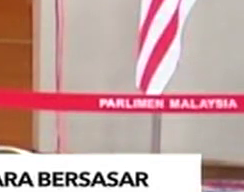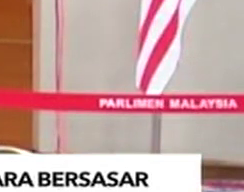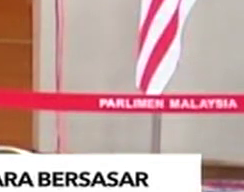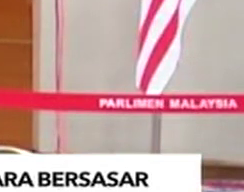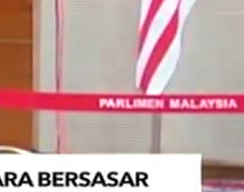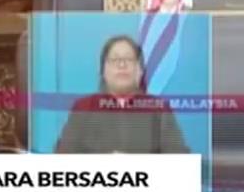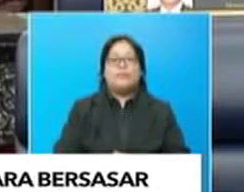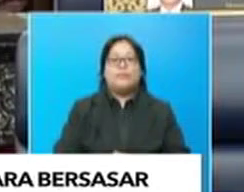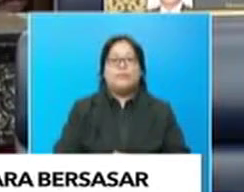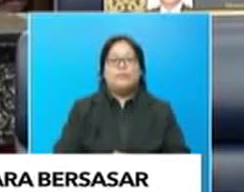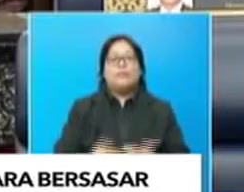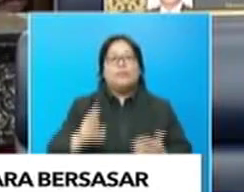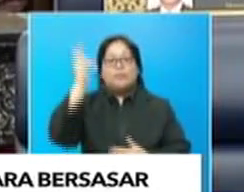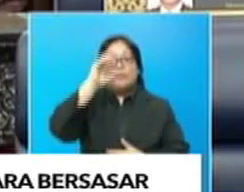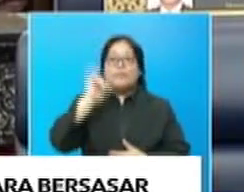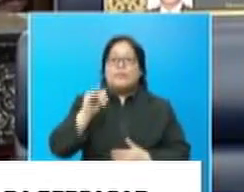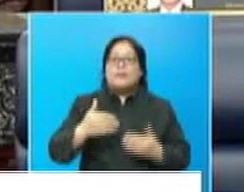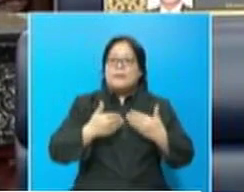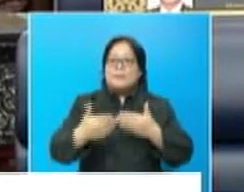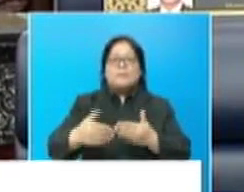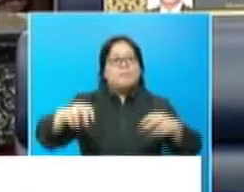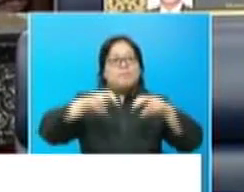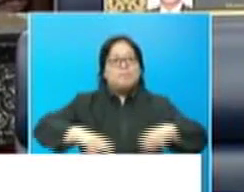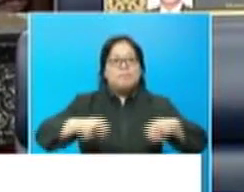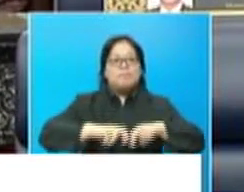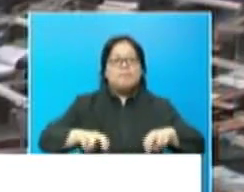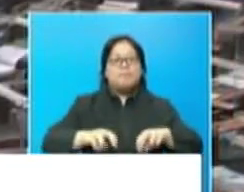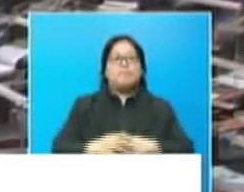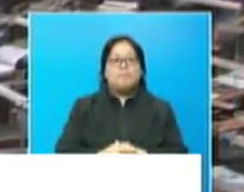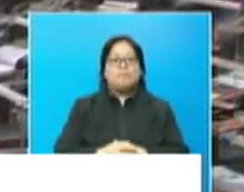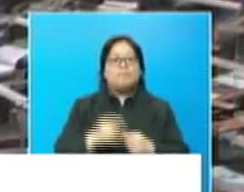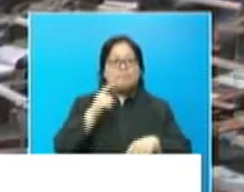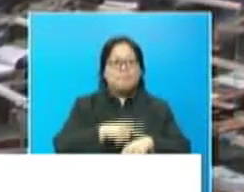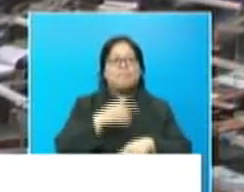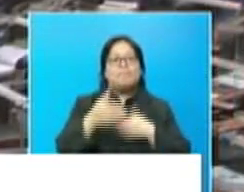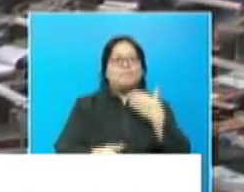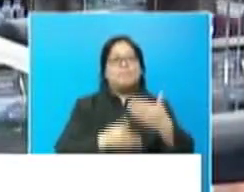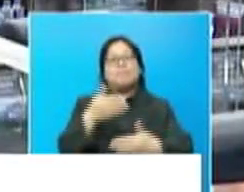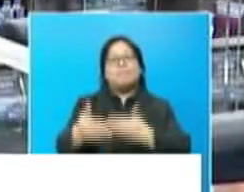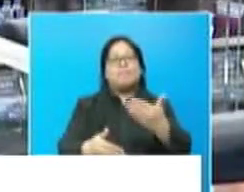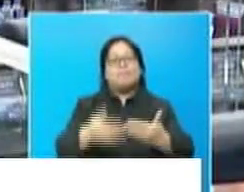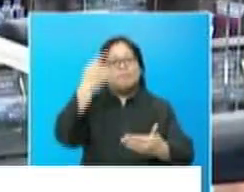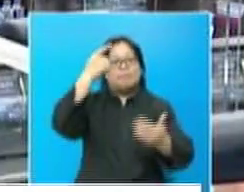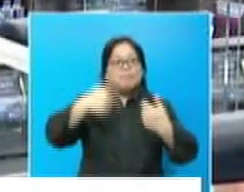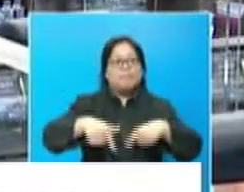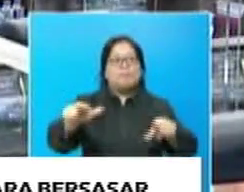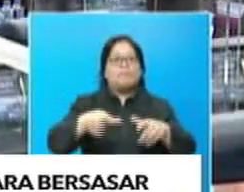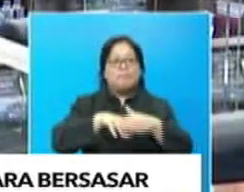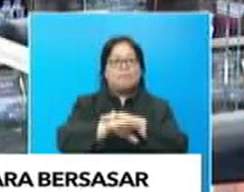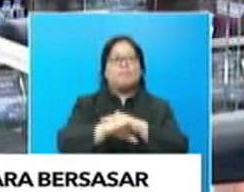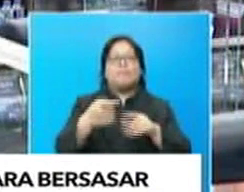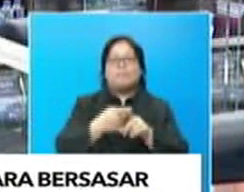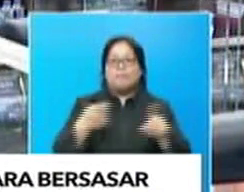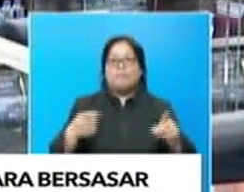tadi. Kerajaan akan terus mengkaji dan meneliti perkara ini dari masa ke semasa untuk membenarkan kemasukan